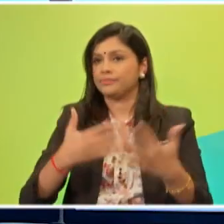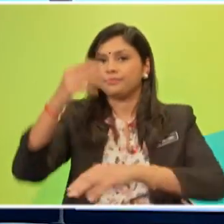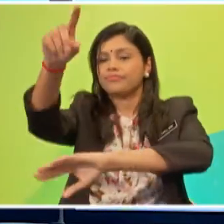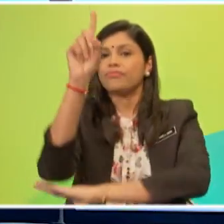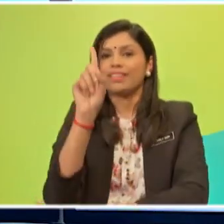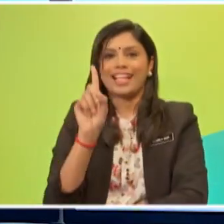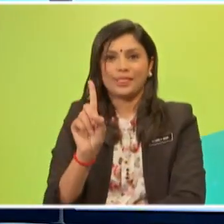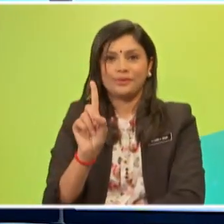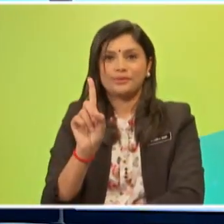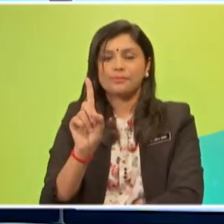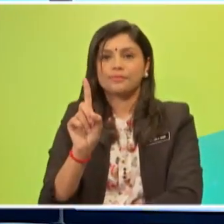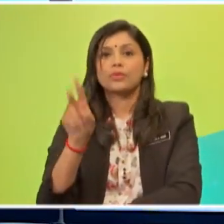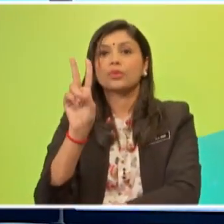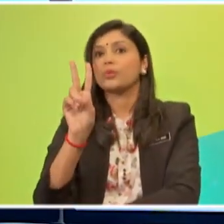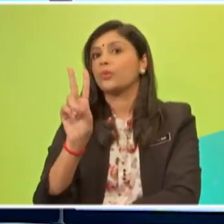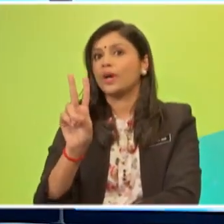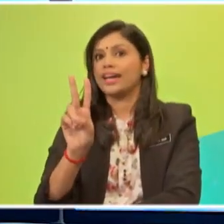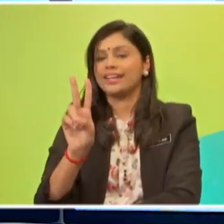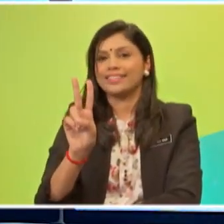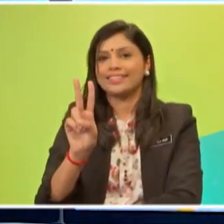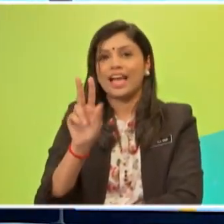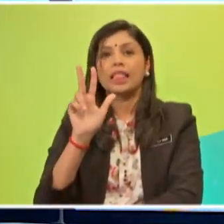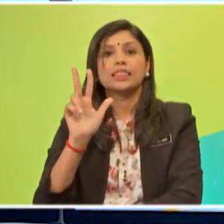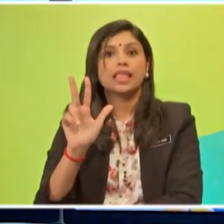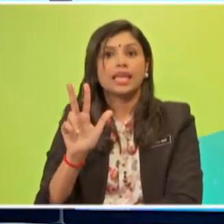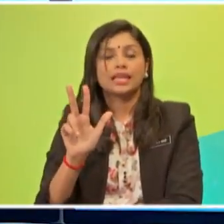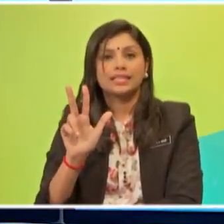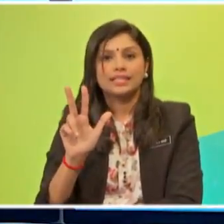1 2 3